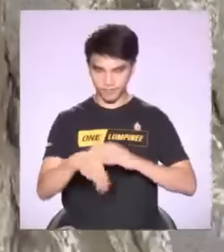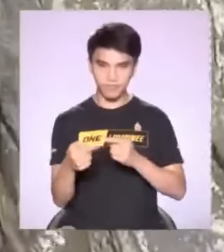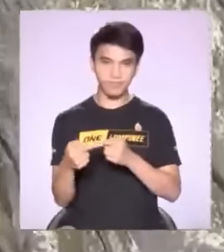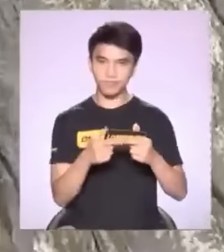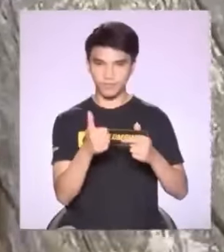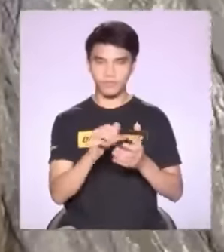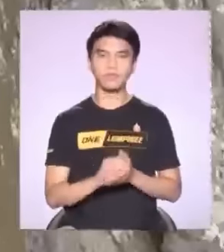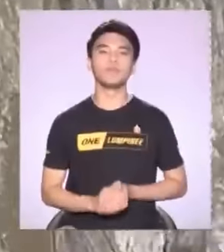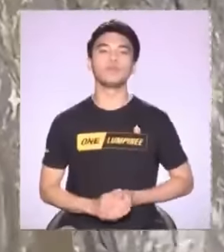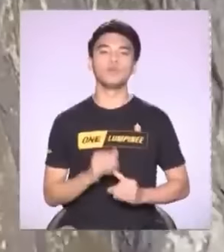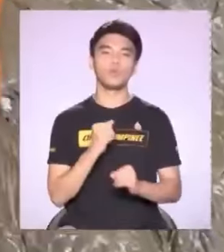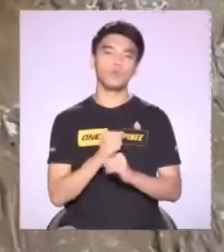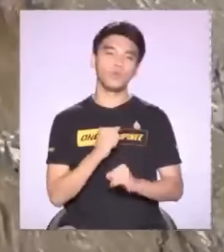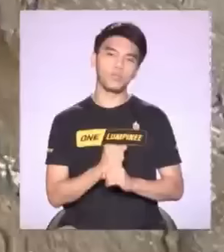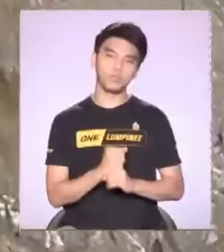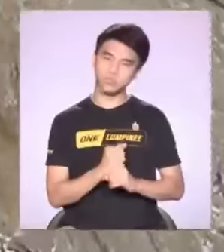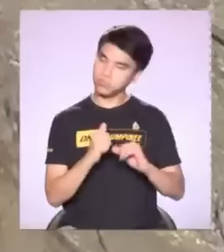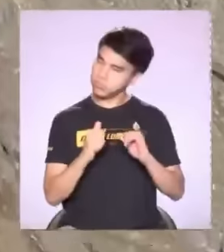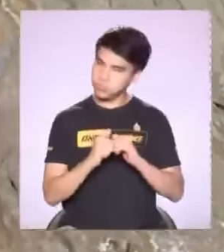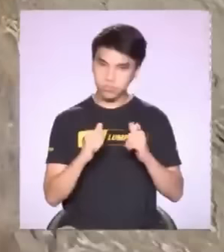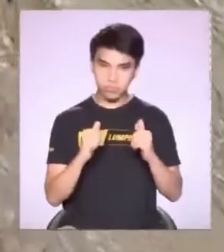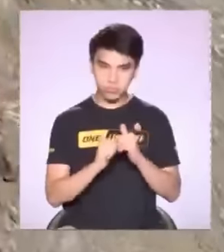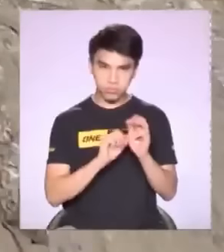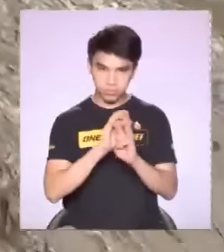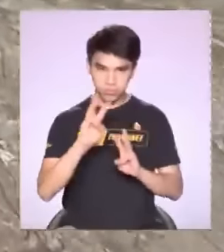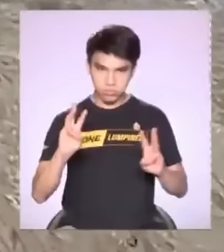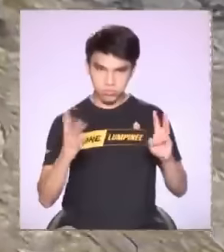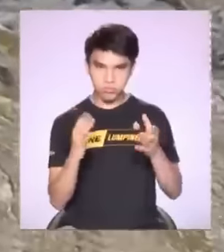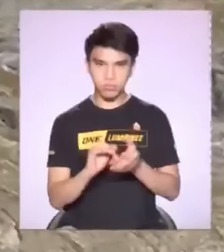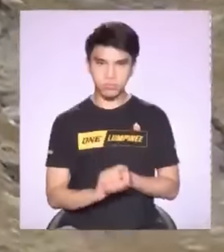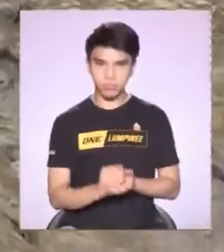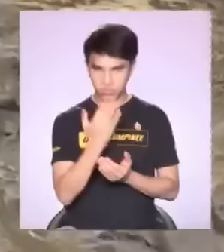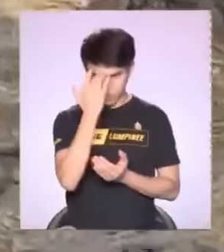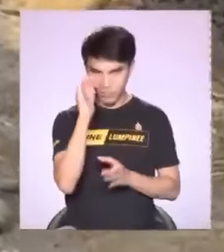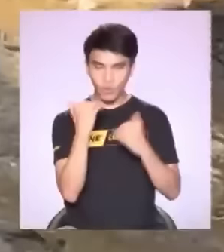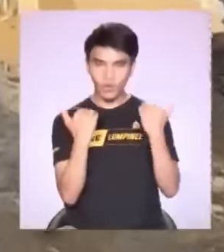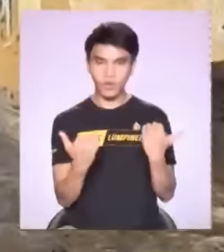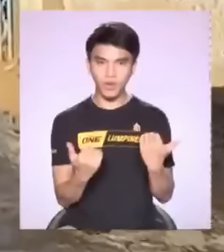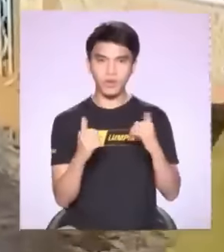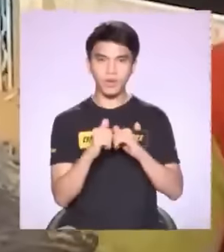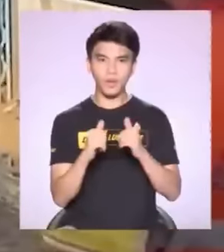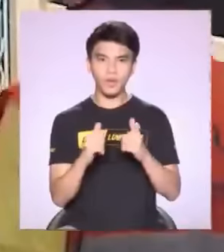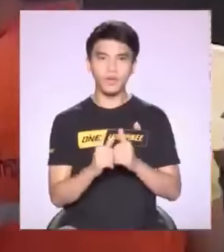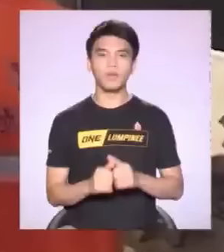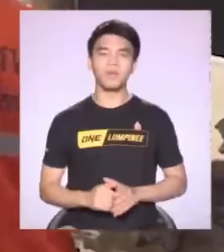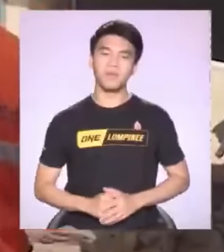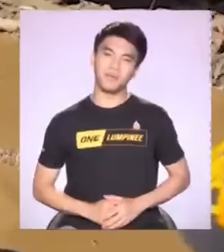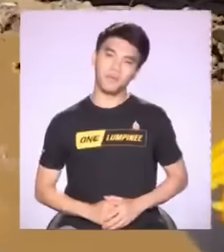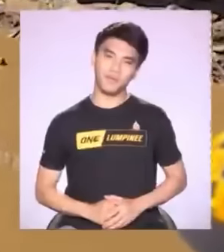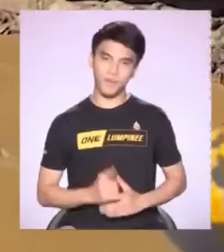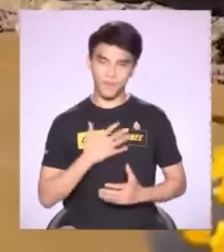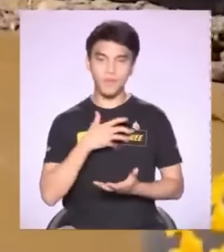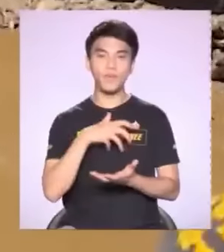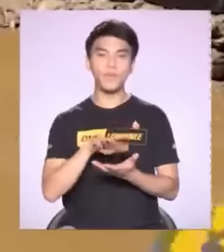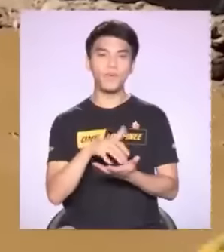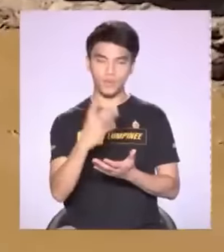เนื่องเพื่อให้การทำงานมันไม่เกิดสูญญากาศนั่นเองค่ะเพราะว่าตอนนี้ในพื้นที่ก็ยังคงเดือดร้อนอยู่นะคะแล้วก็จากที่เรา